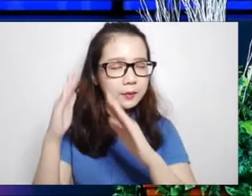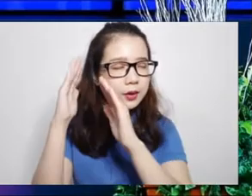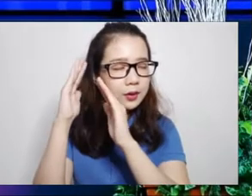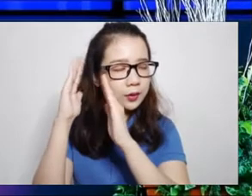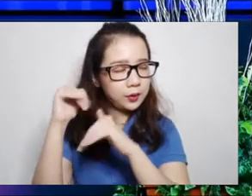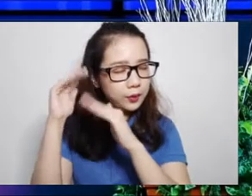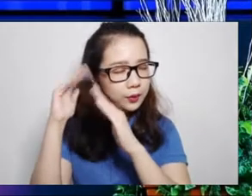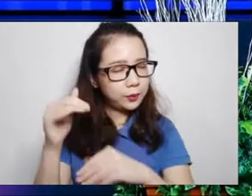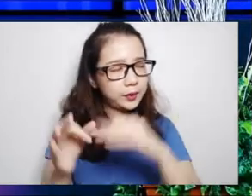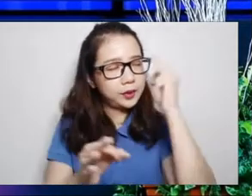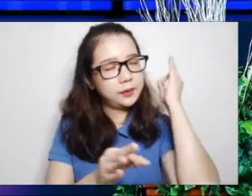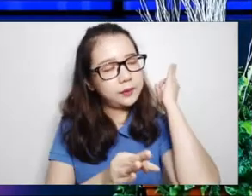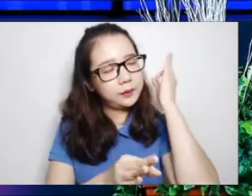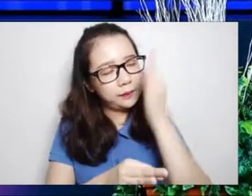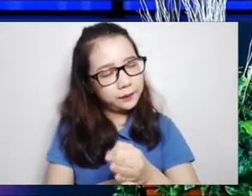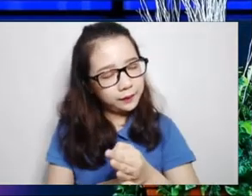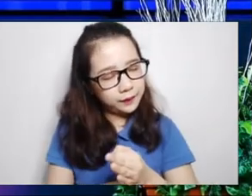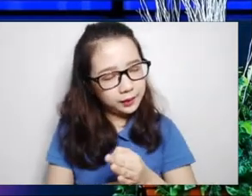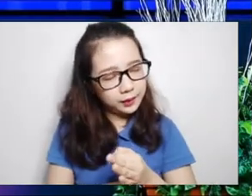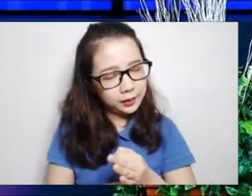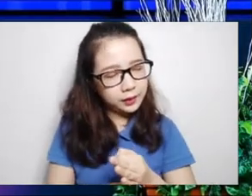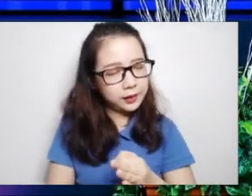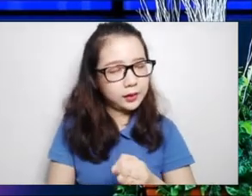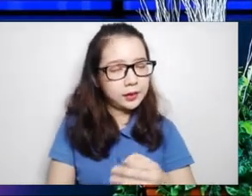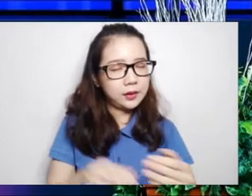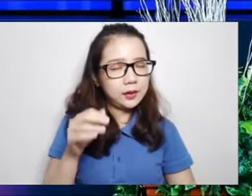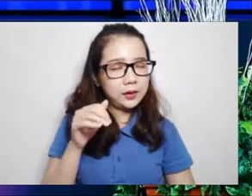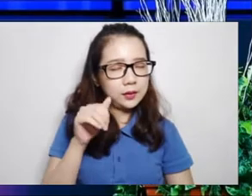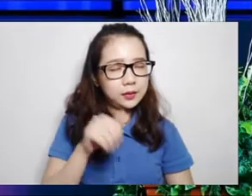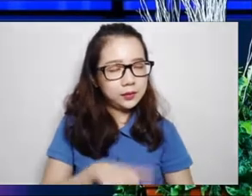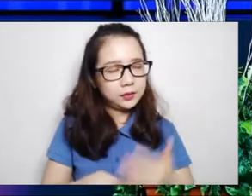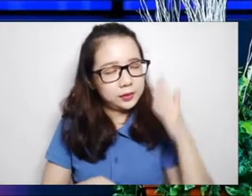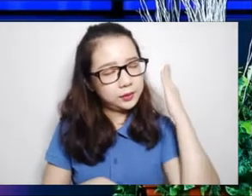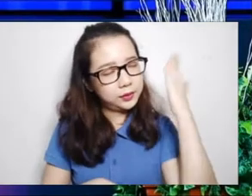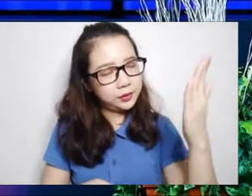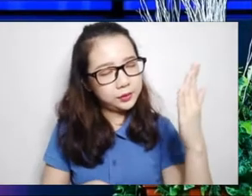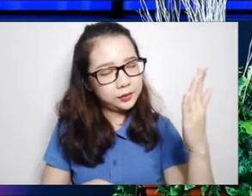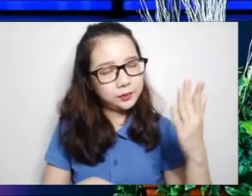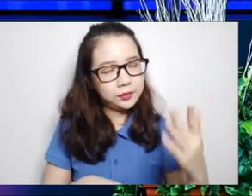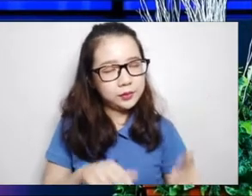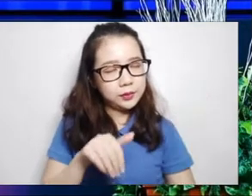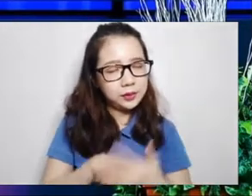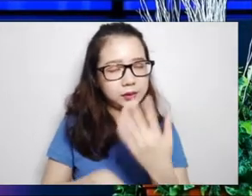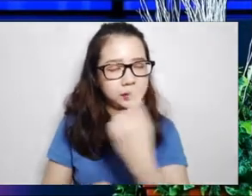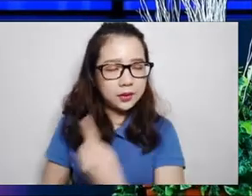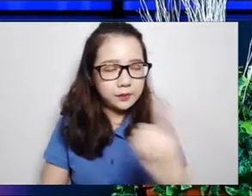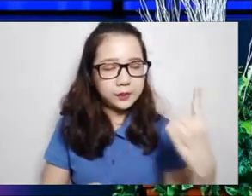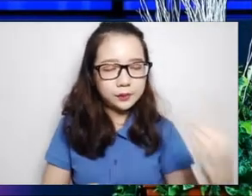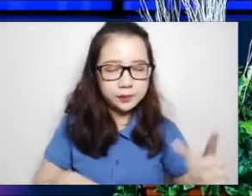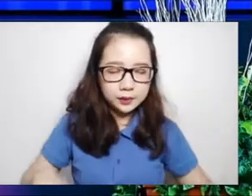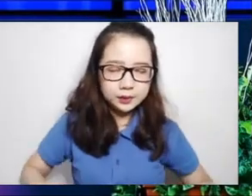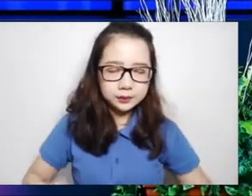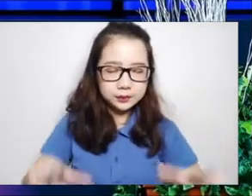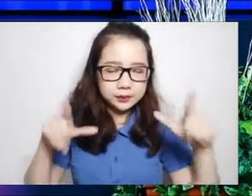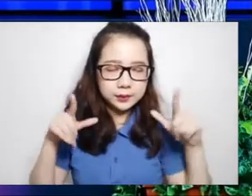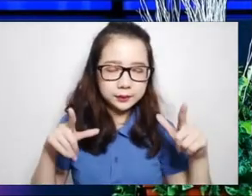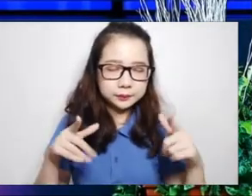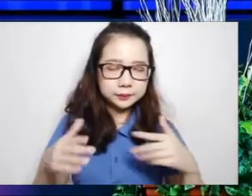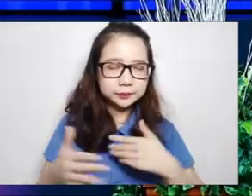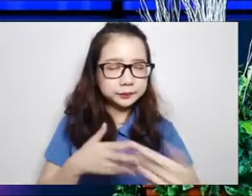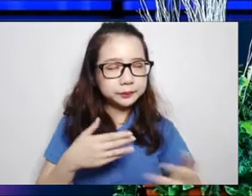salita, they would find hope, they would find faith, they would find you, O God, sa kanilang mga